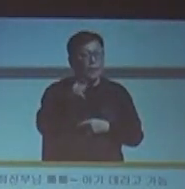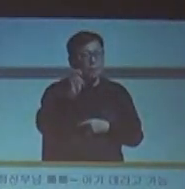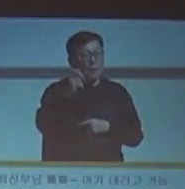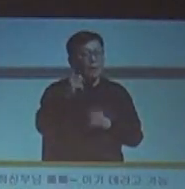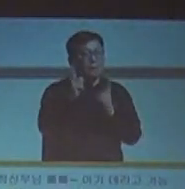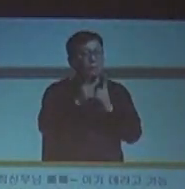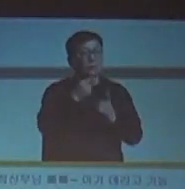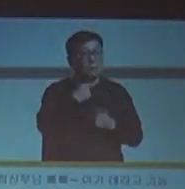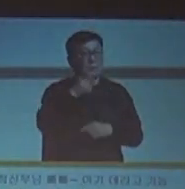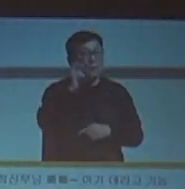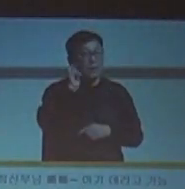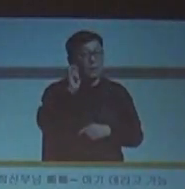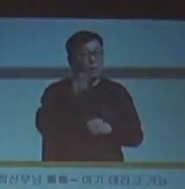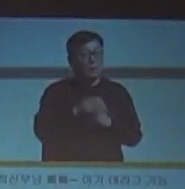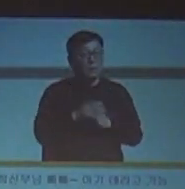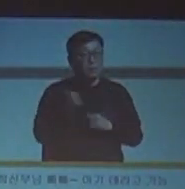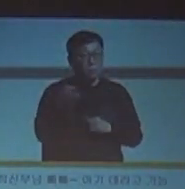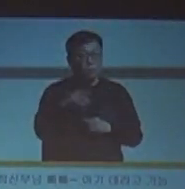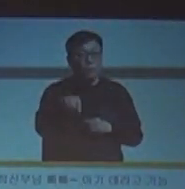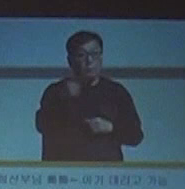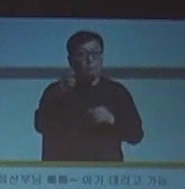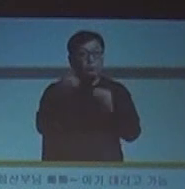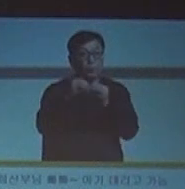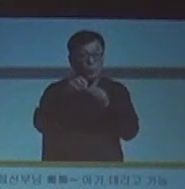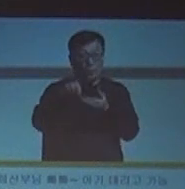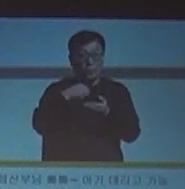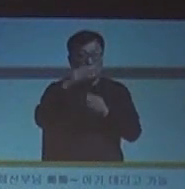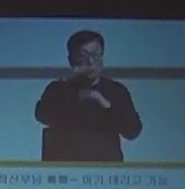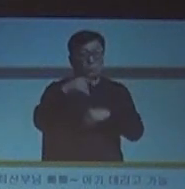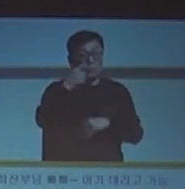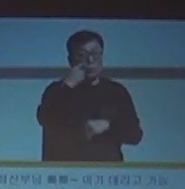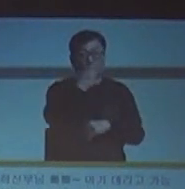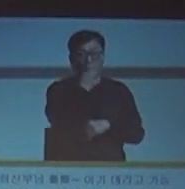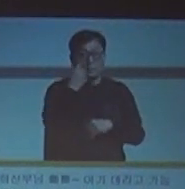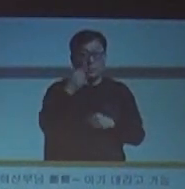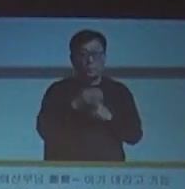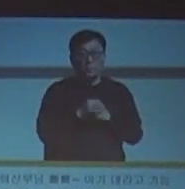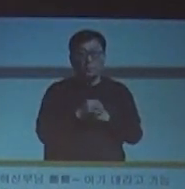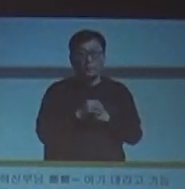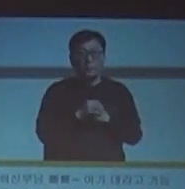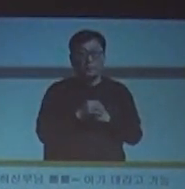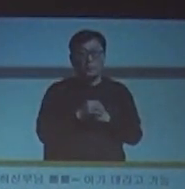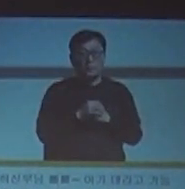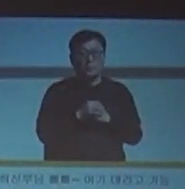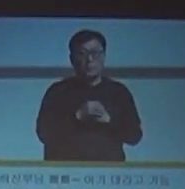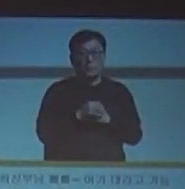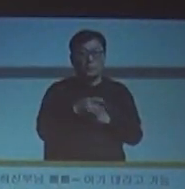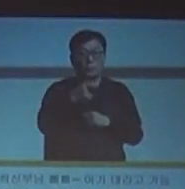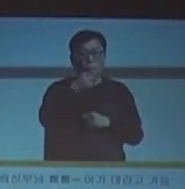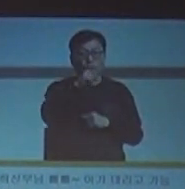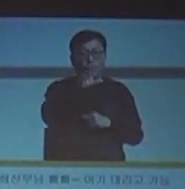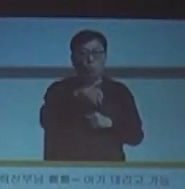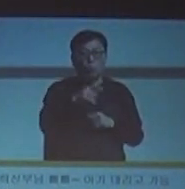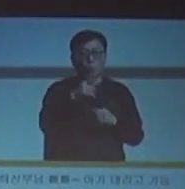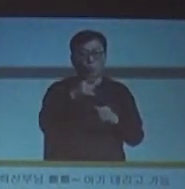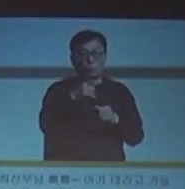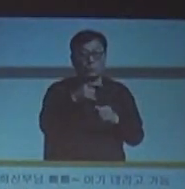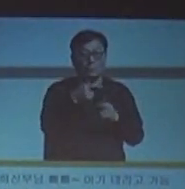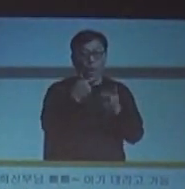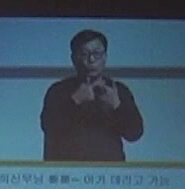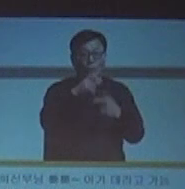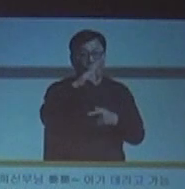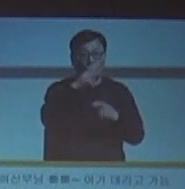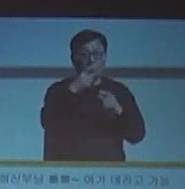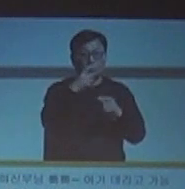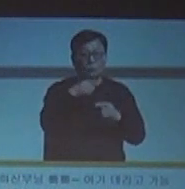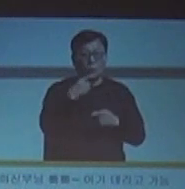네. 문자 들어온 거 한번 보도록 하겠습니다. 네. 네. 수원교구 엘리사벳님 같네요. 부산교구 신부님들 너무너무